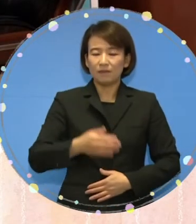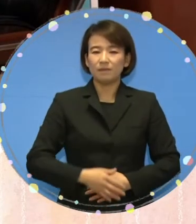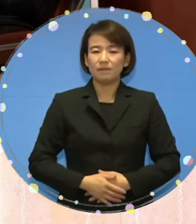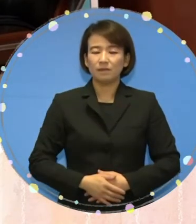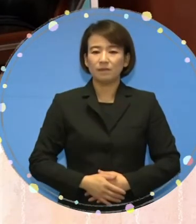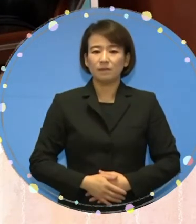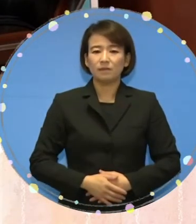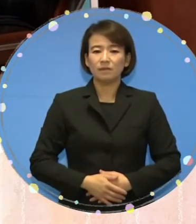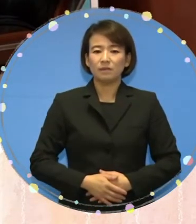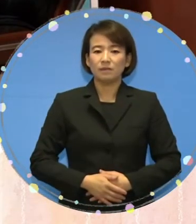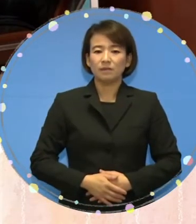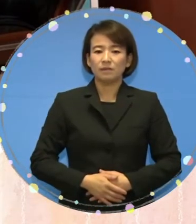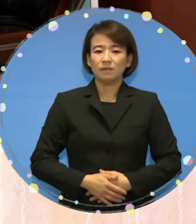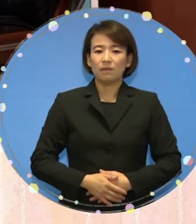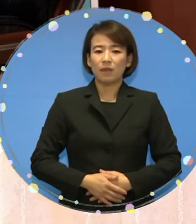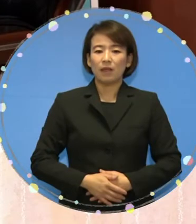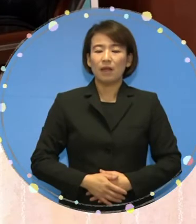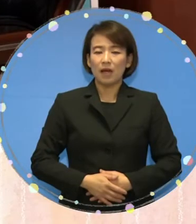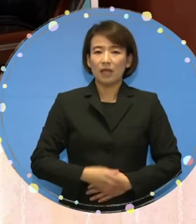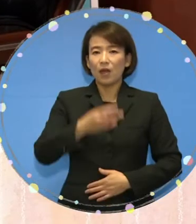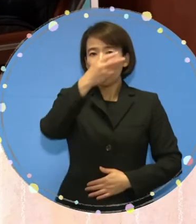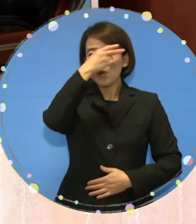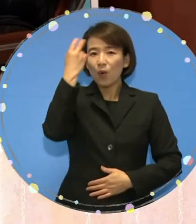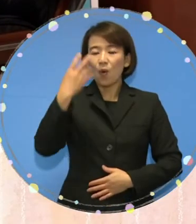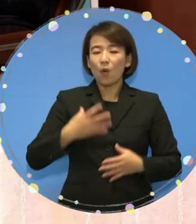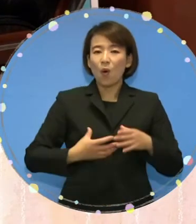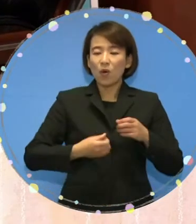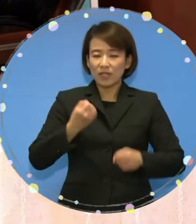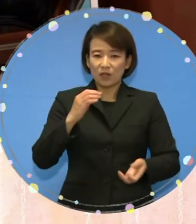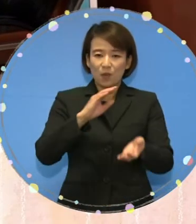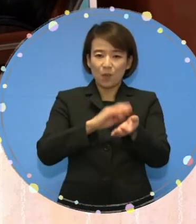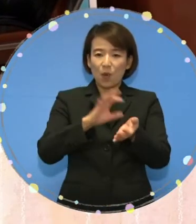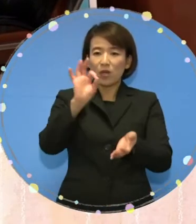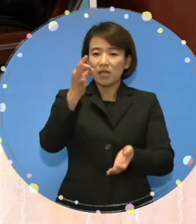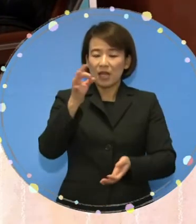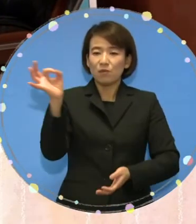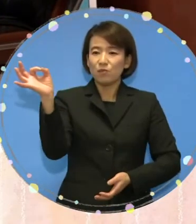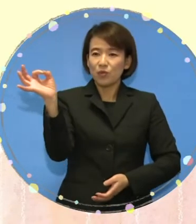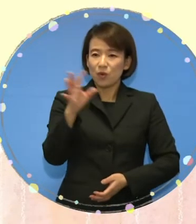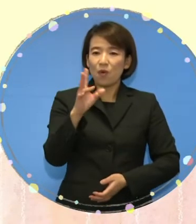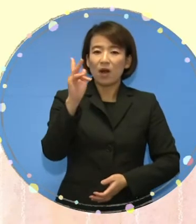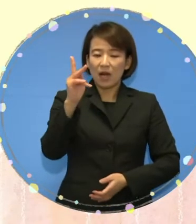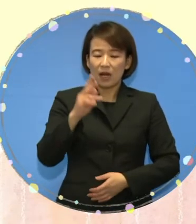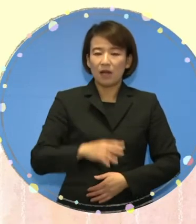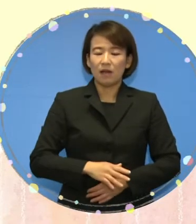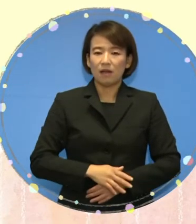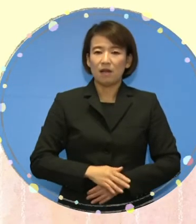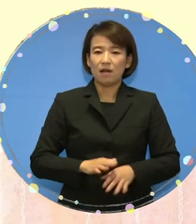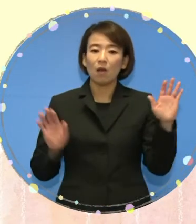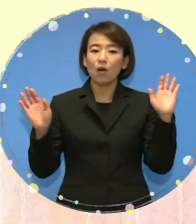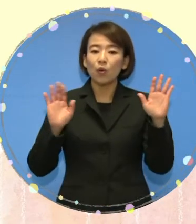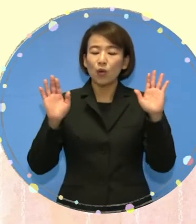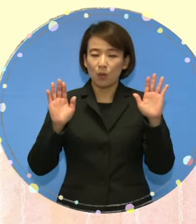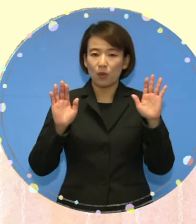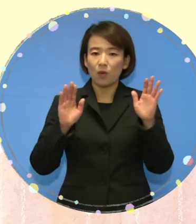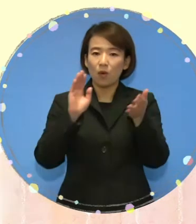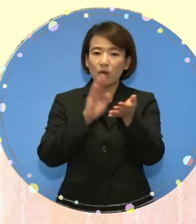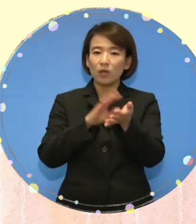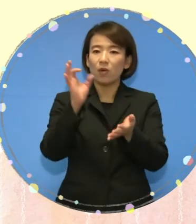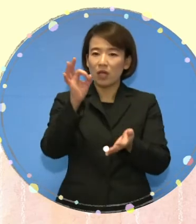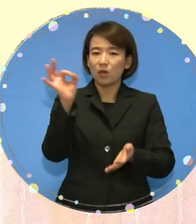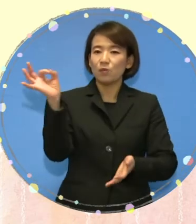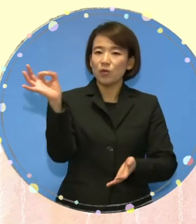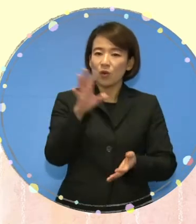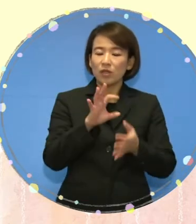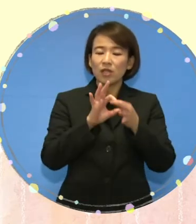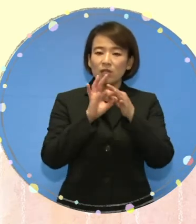かはい高校生の医療費無料化です子どもの医療費無料化についてはこれ